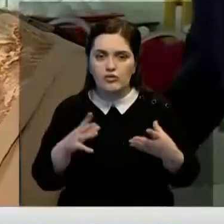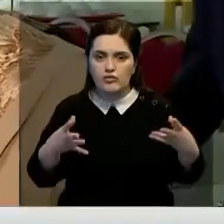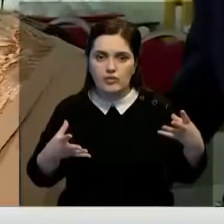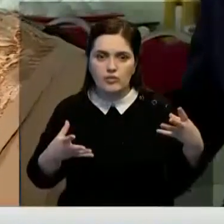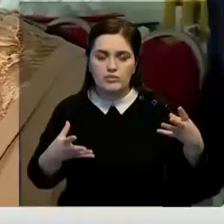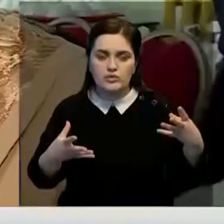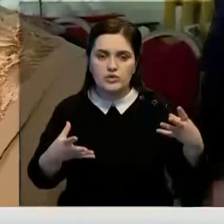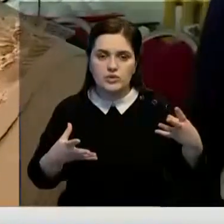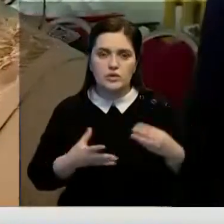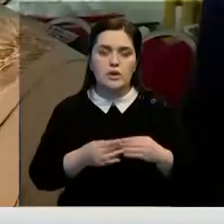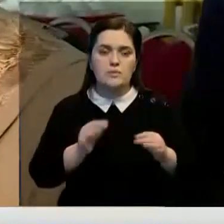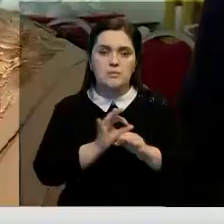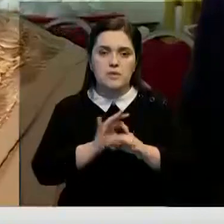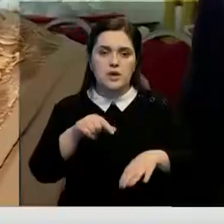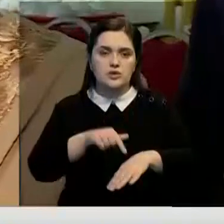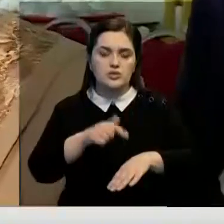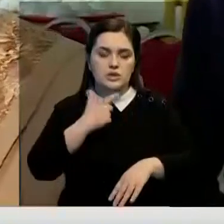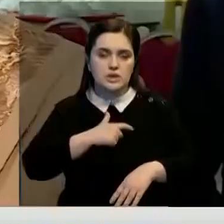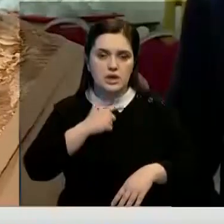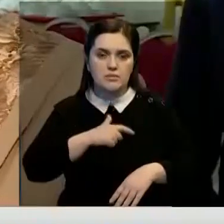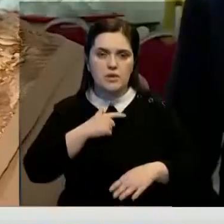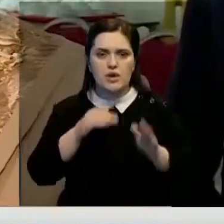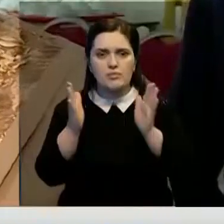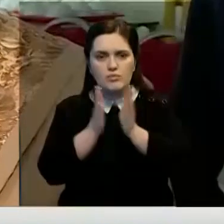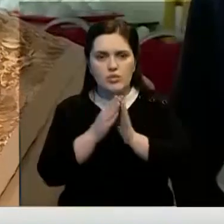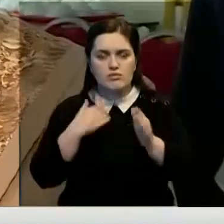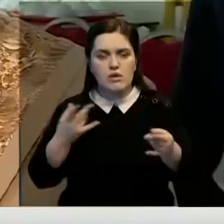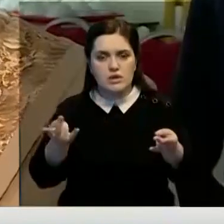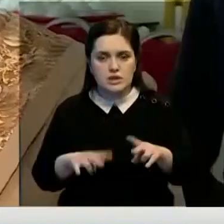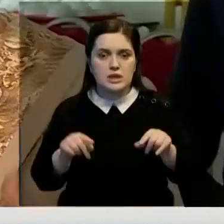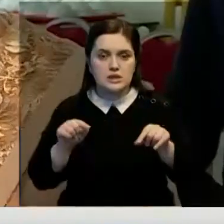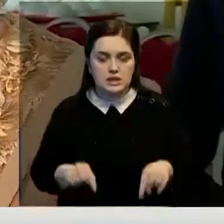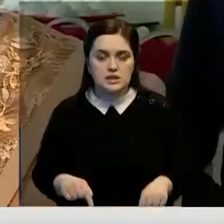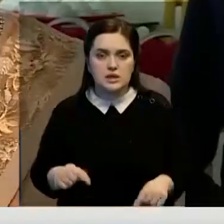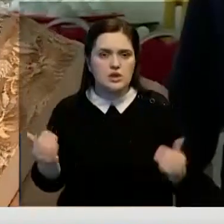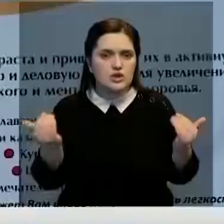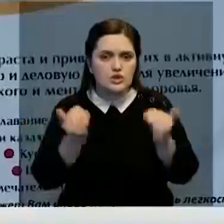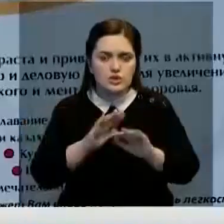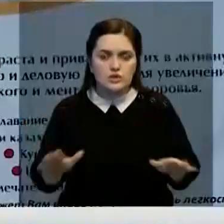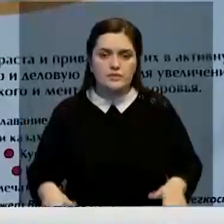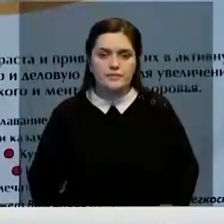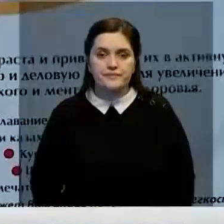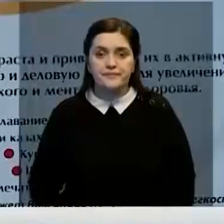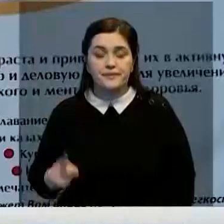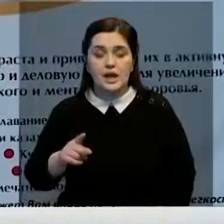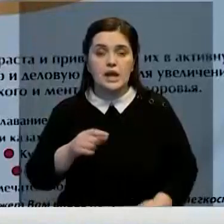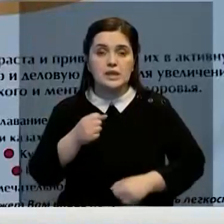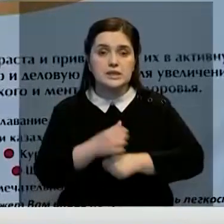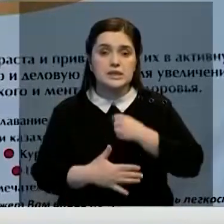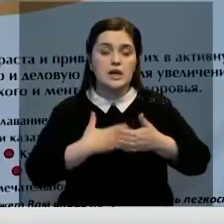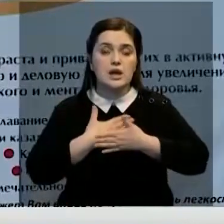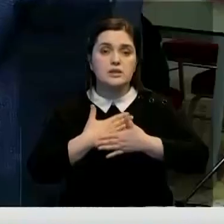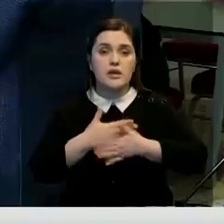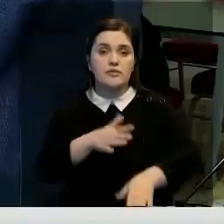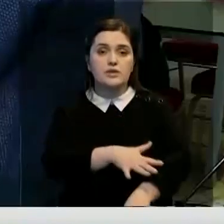мы прекрасно чувствуем себя и просим, чтобы нас оставили, нас не трогали. Центр активного долголетия